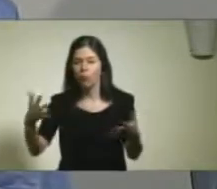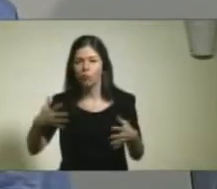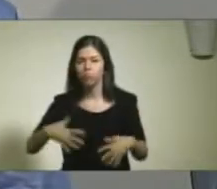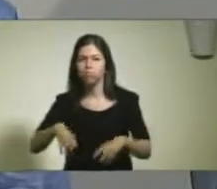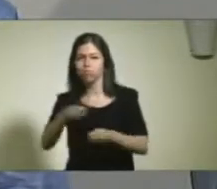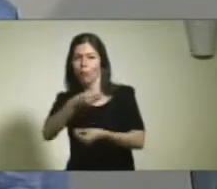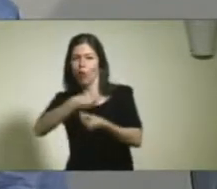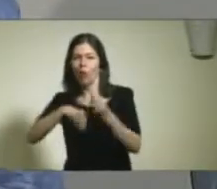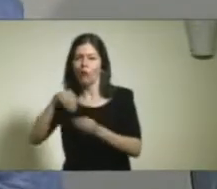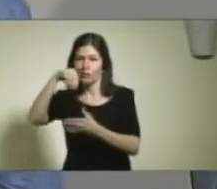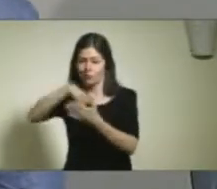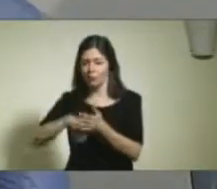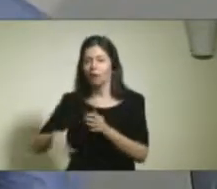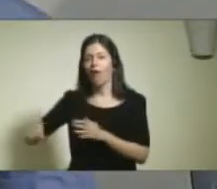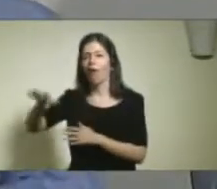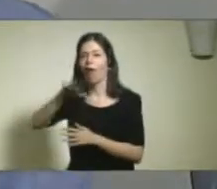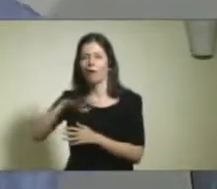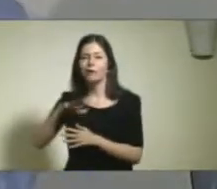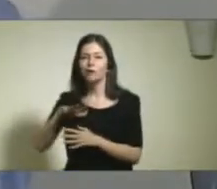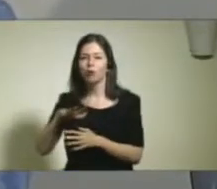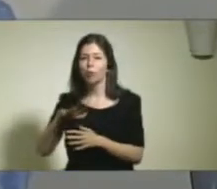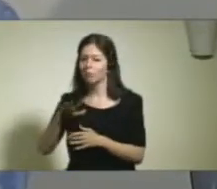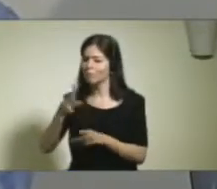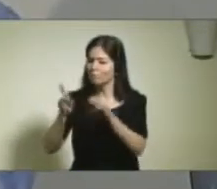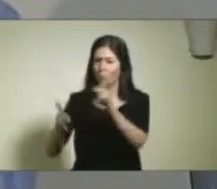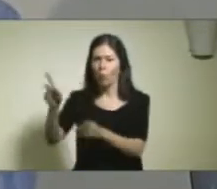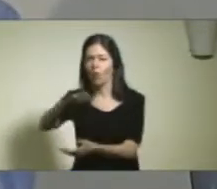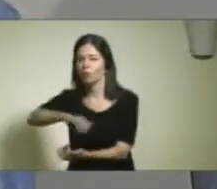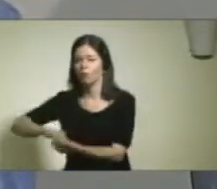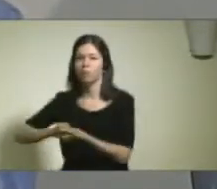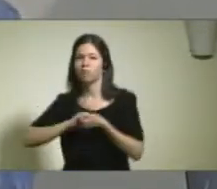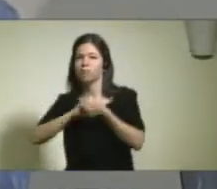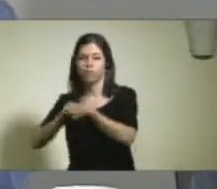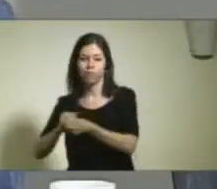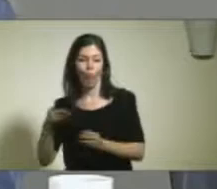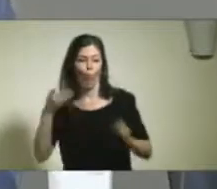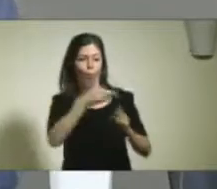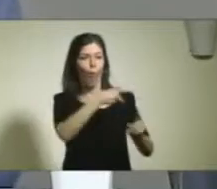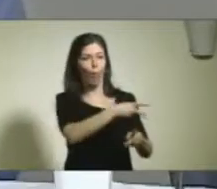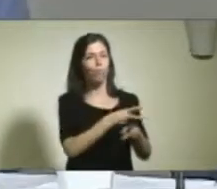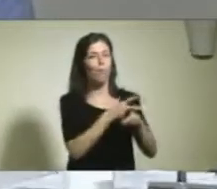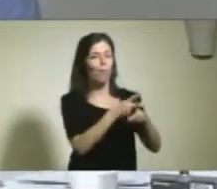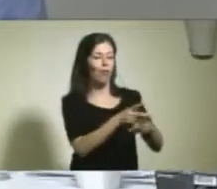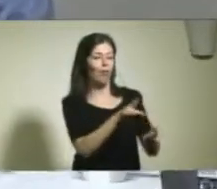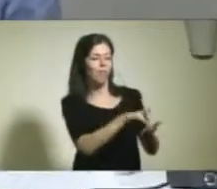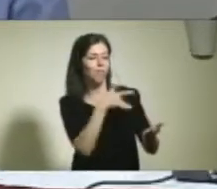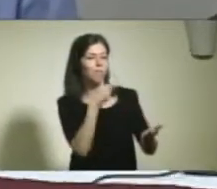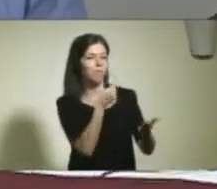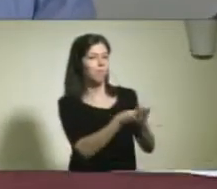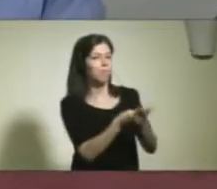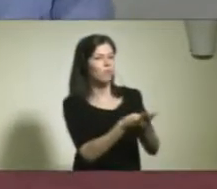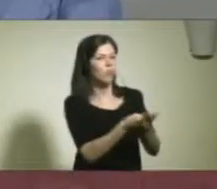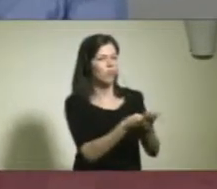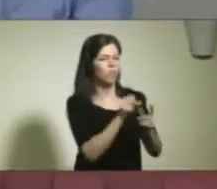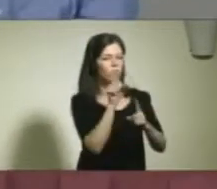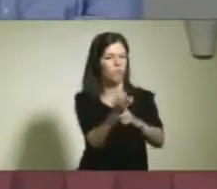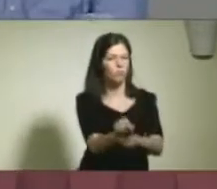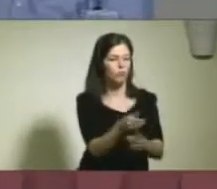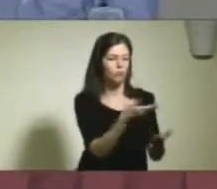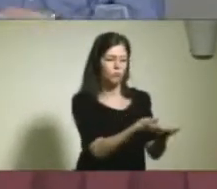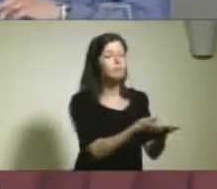s'organiser dans ce district-là et de rallier tout le monde qui s'oppose à ces prêteurs usuriers, prédateurs.